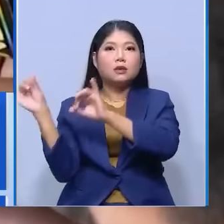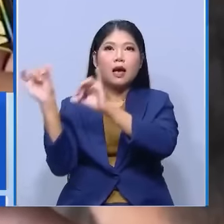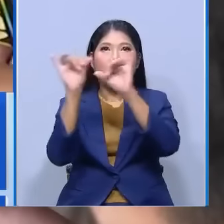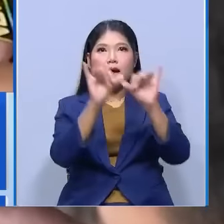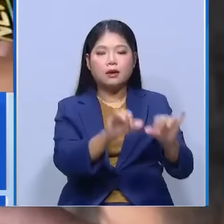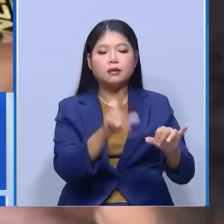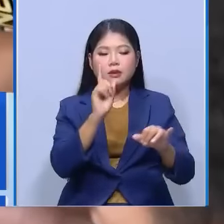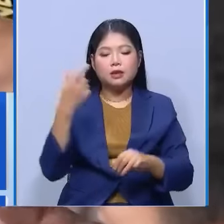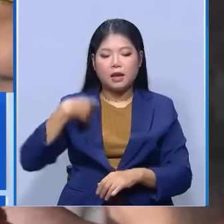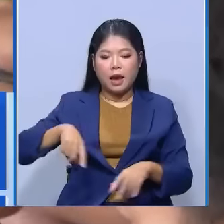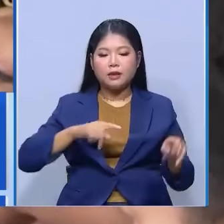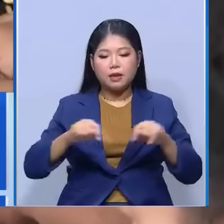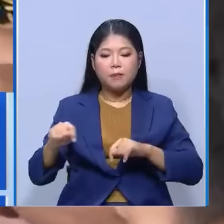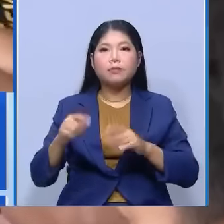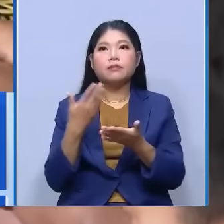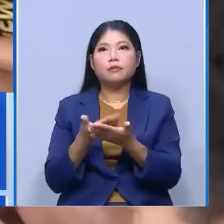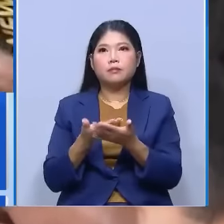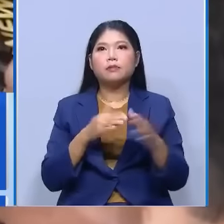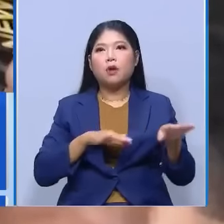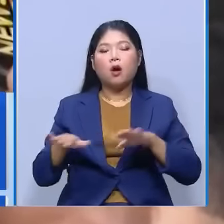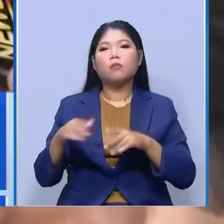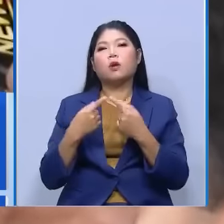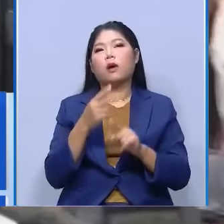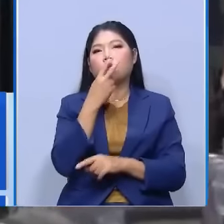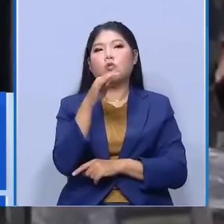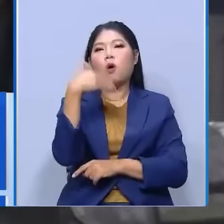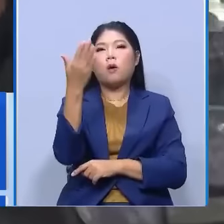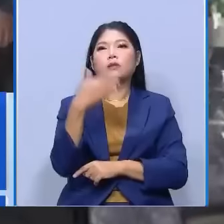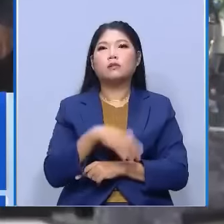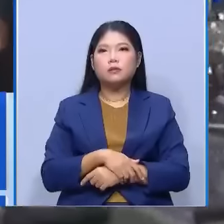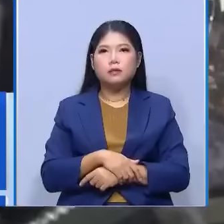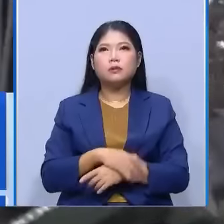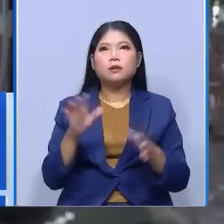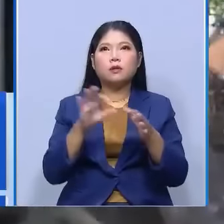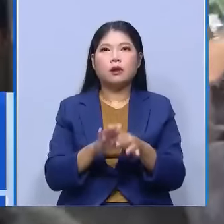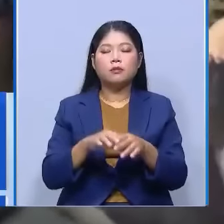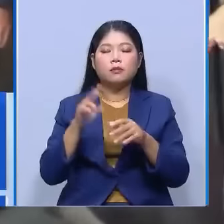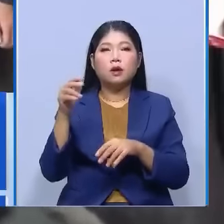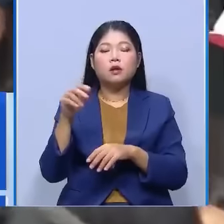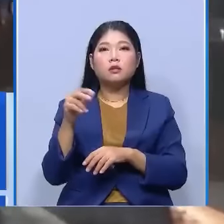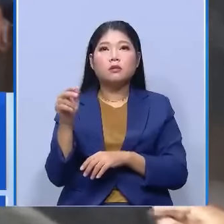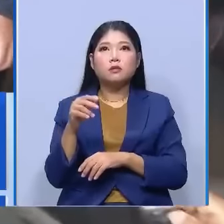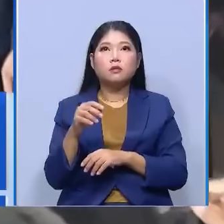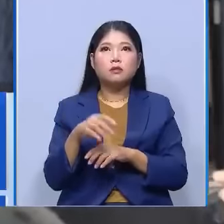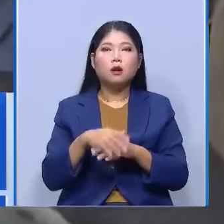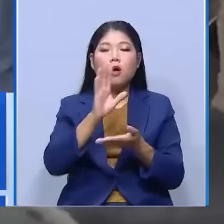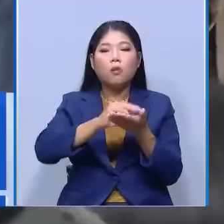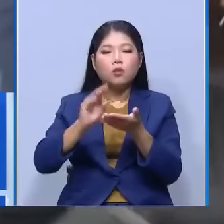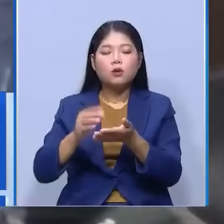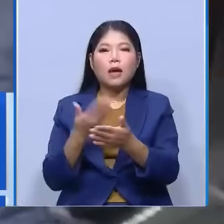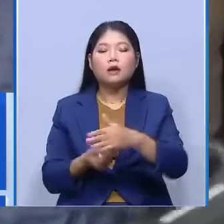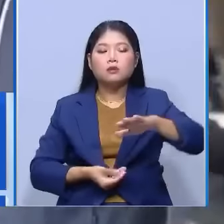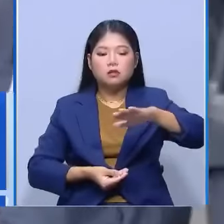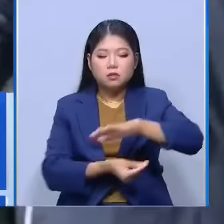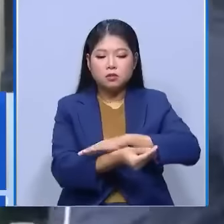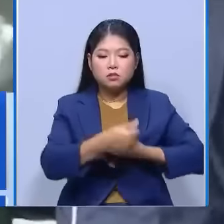หลักทรัพย์ไปแล้วแต่ว่าต้องการดูสถานการณ์ในคดีนี้ก่อนส่วนเรื่องที่มีการแชร์กันในโซเชียลเนี่ยเรื่องของเงินสินบนต่างๆเนี่ย